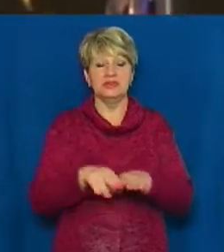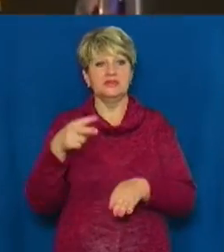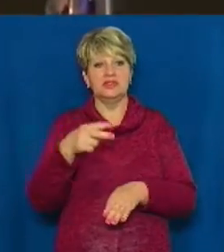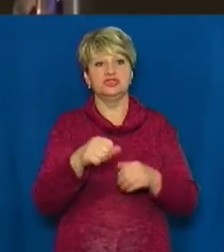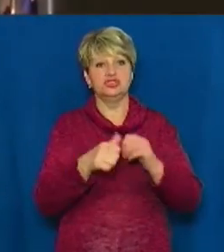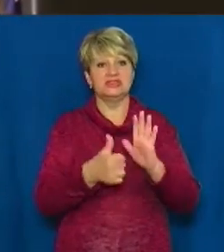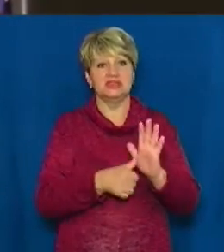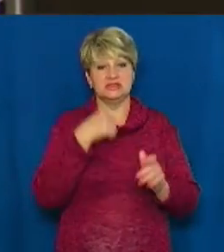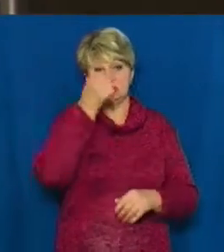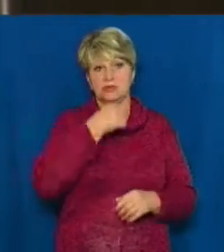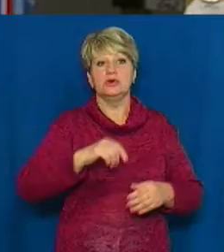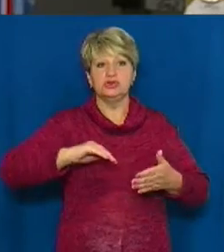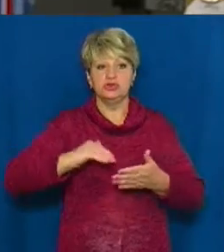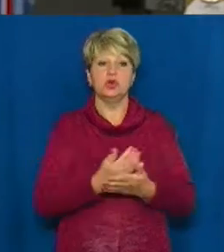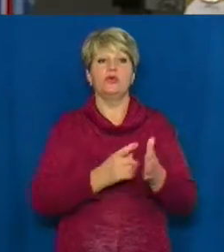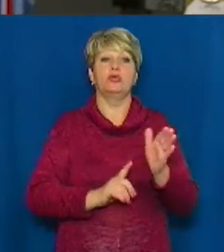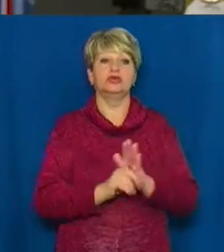він знову почав змагатись.